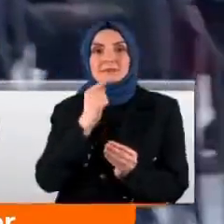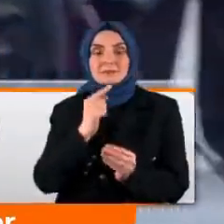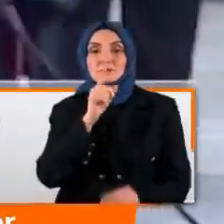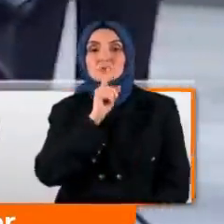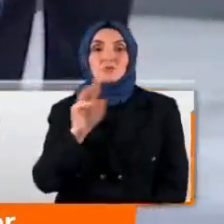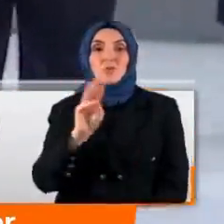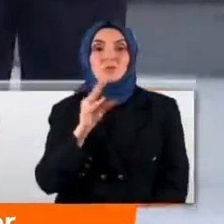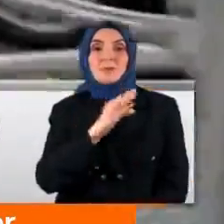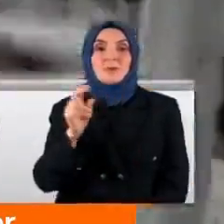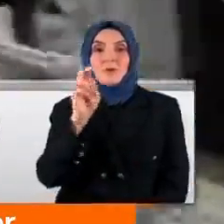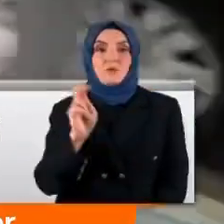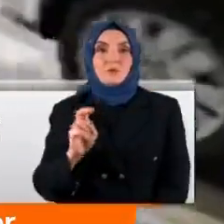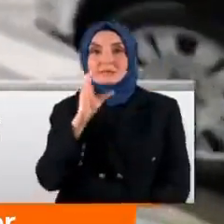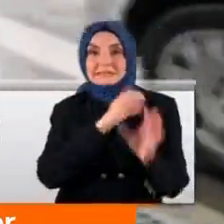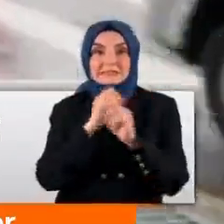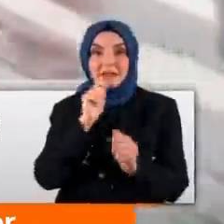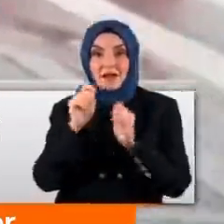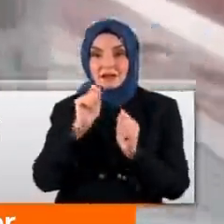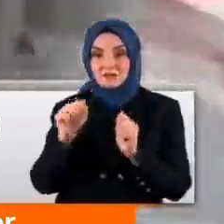anlaşması sebebiyle başı dertte.